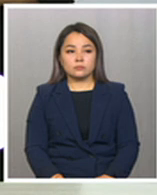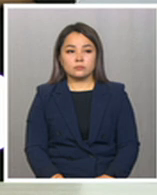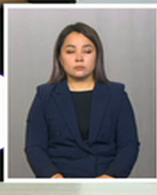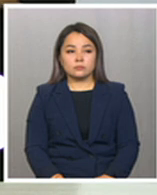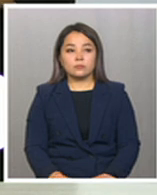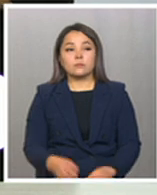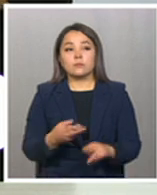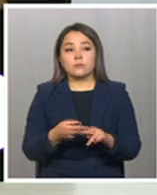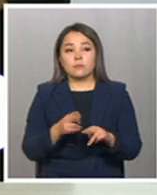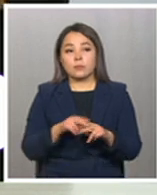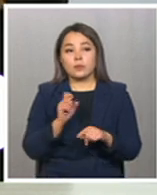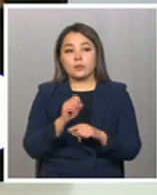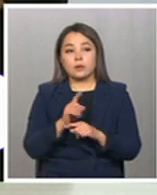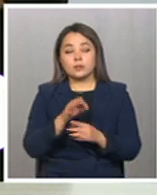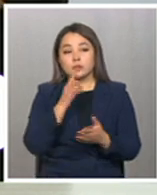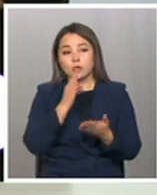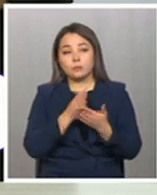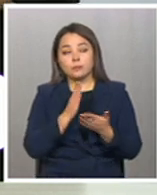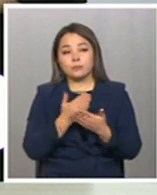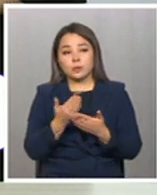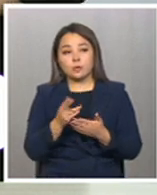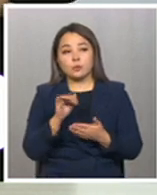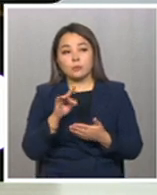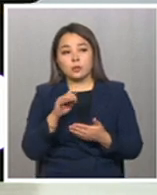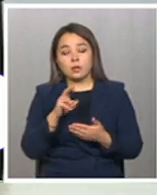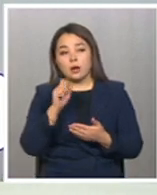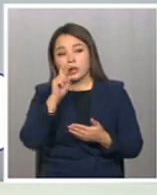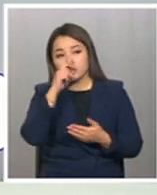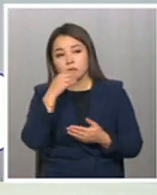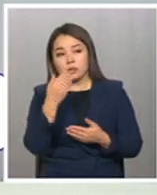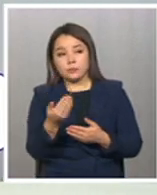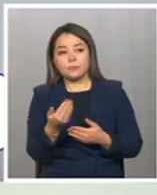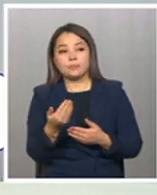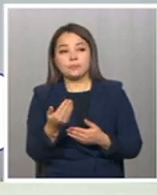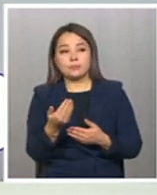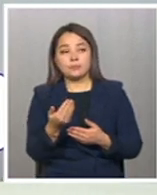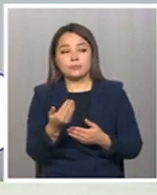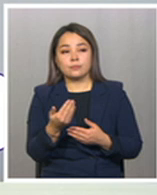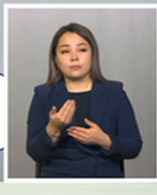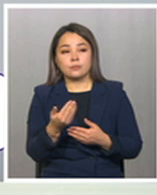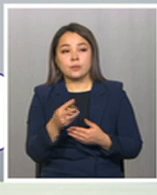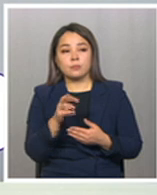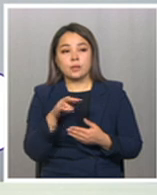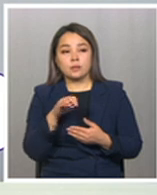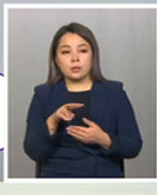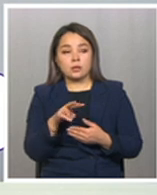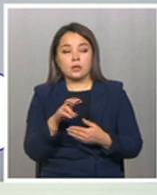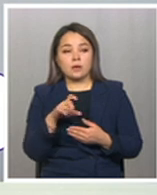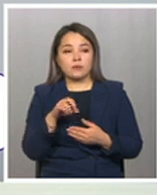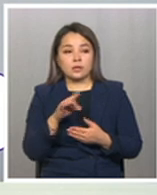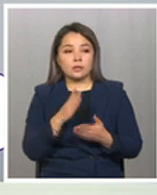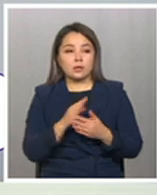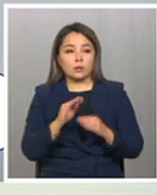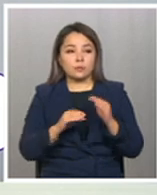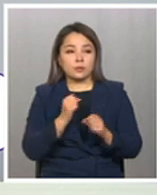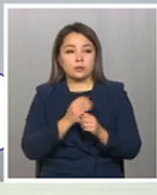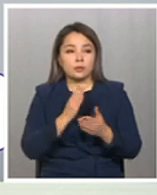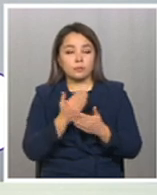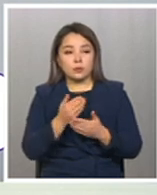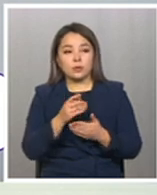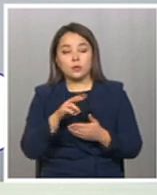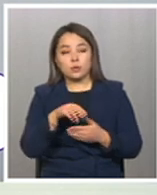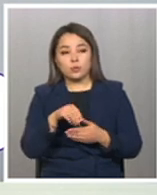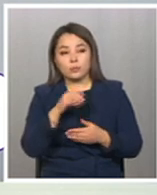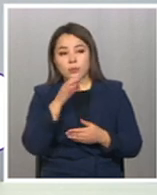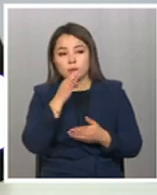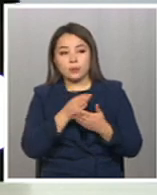Бұл тапсырманың жауабы құмырсқа қышқылының метил эфирі, яғни құмырсқа